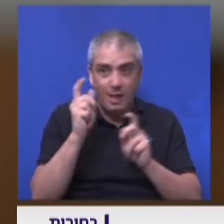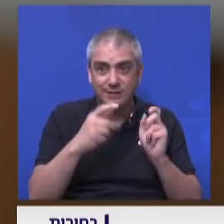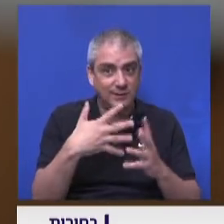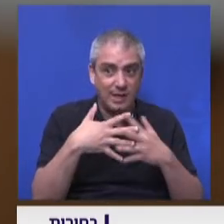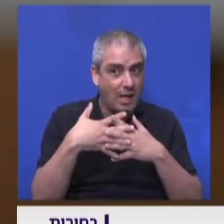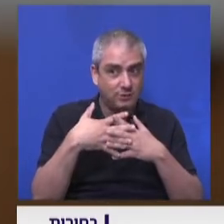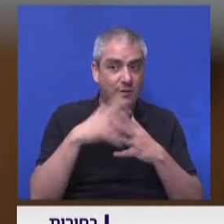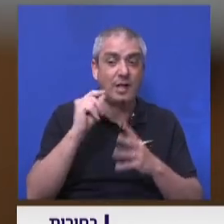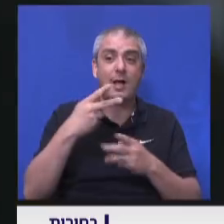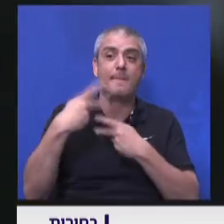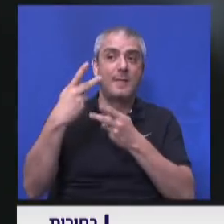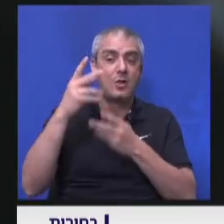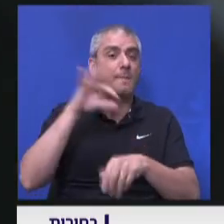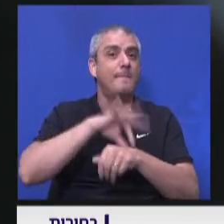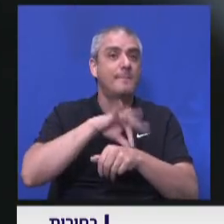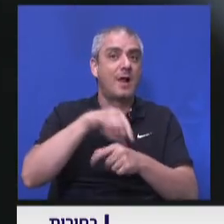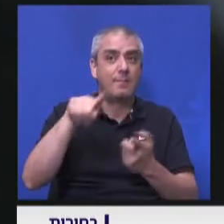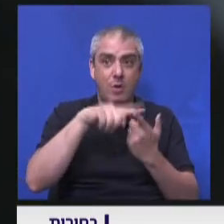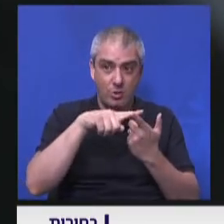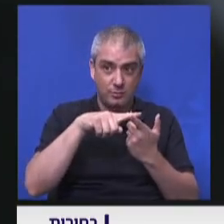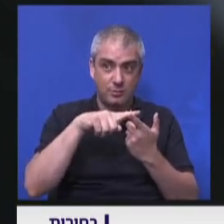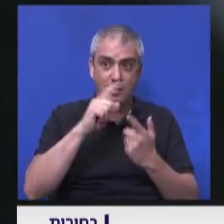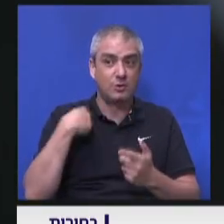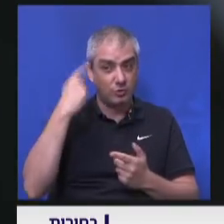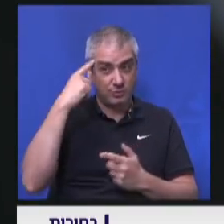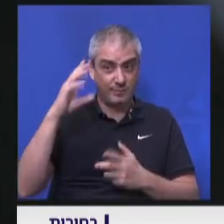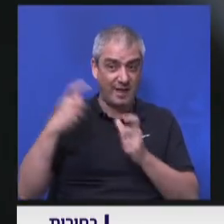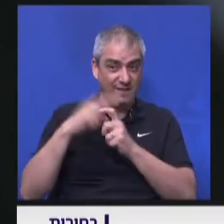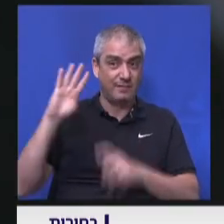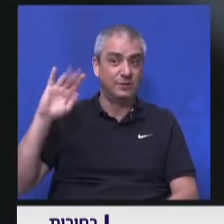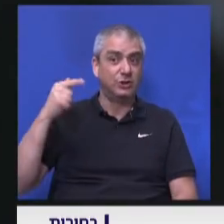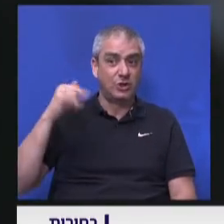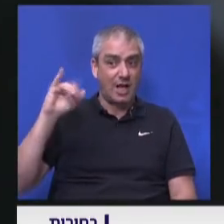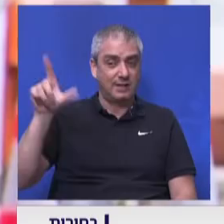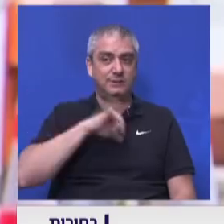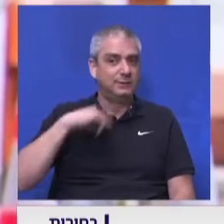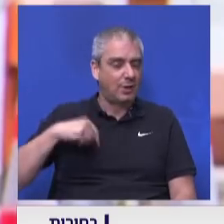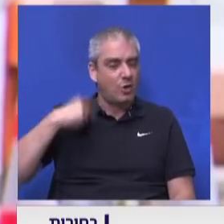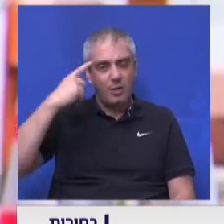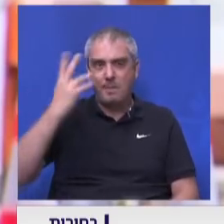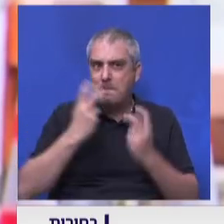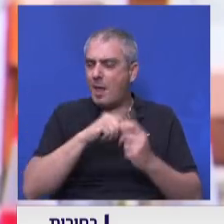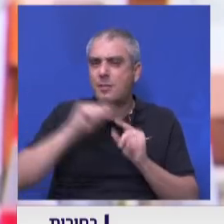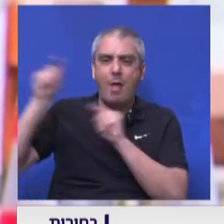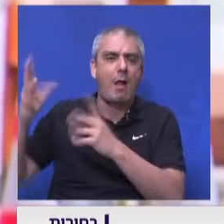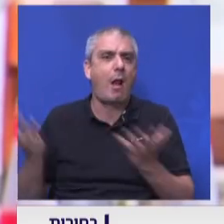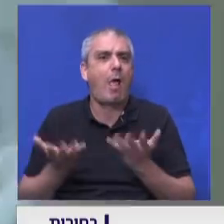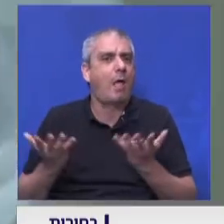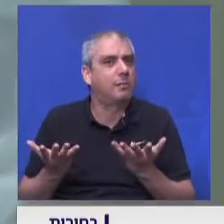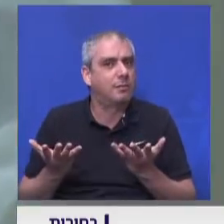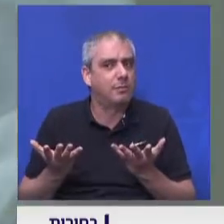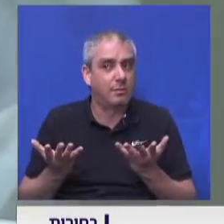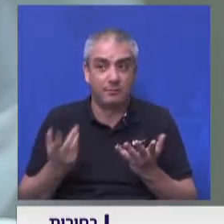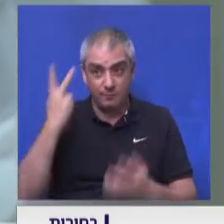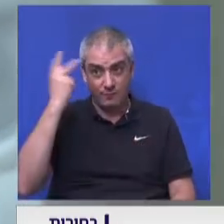hospitals, associations and clinics, knowing that BGI is a Chinese company, do we understand where that data is going? תיאורטית, בכל בדיקת